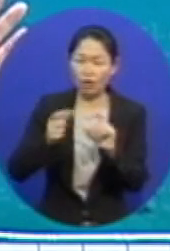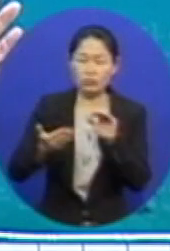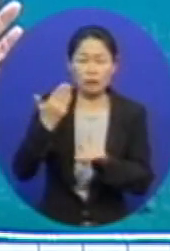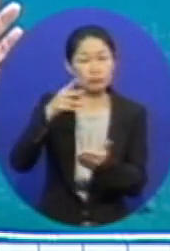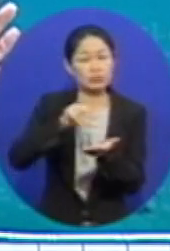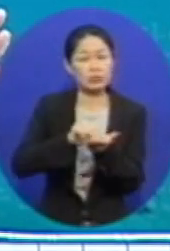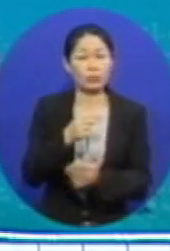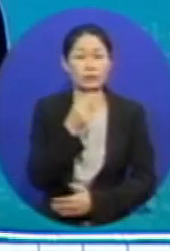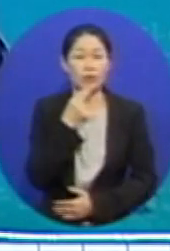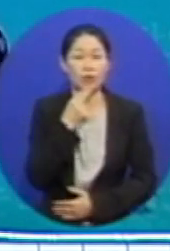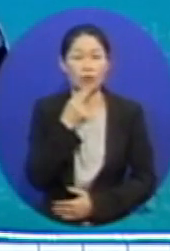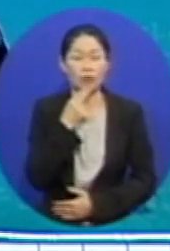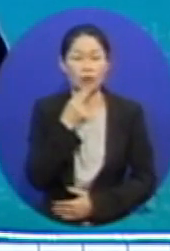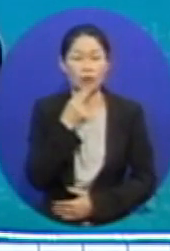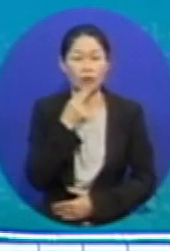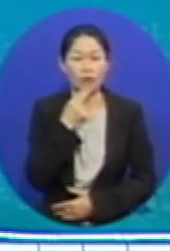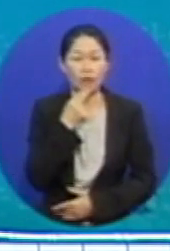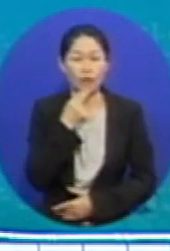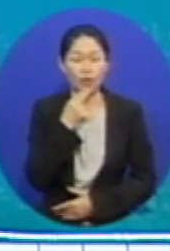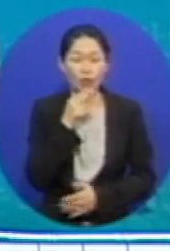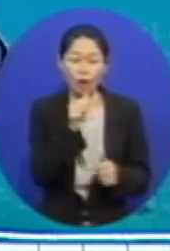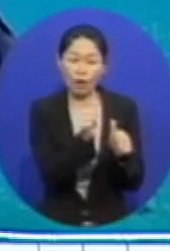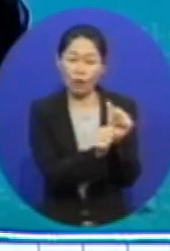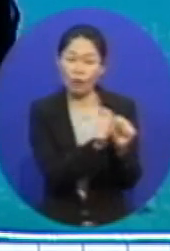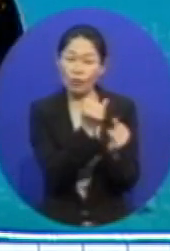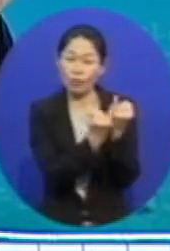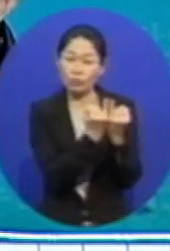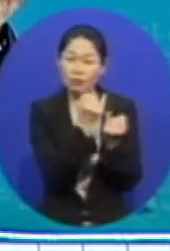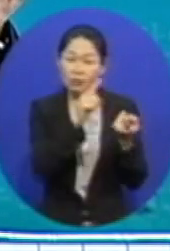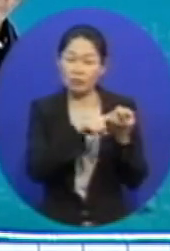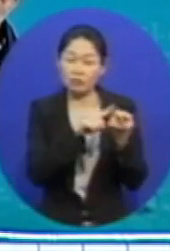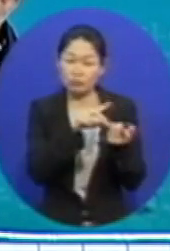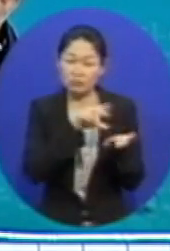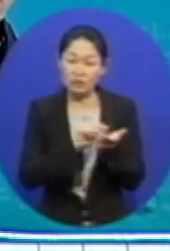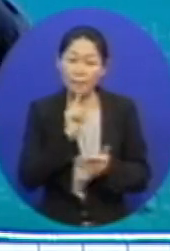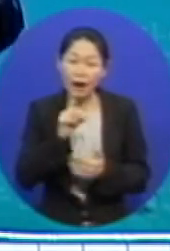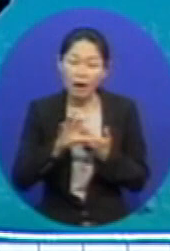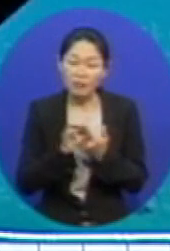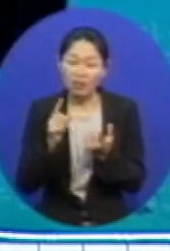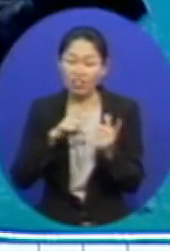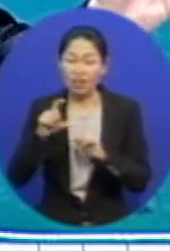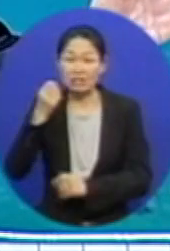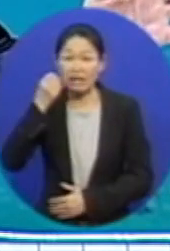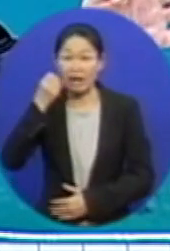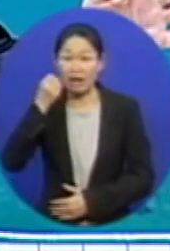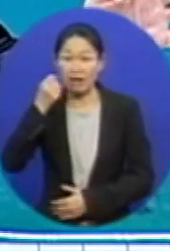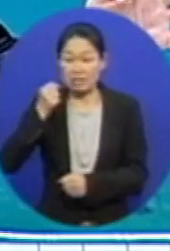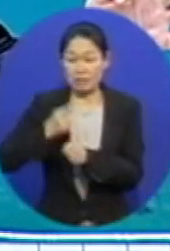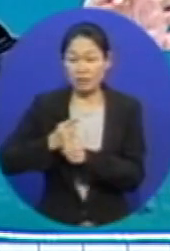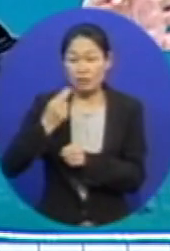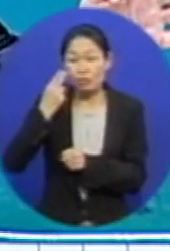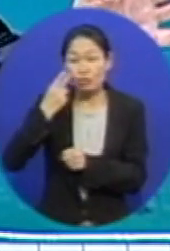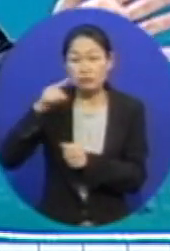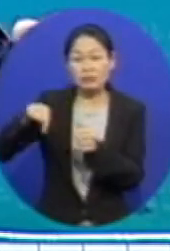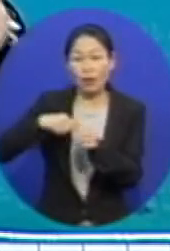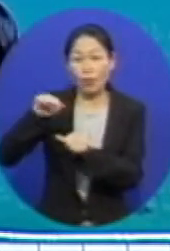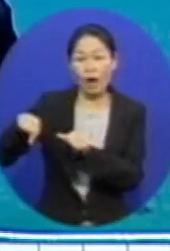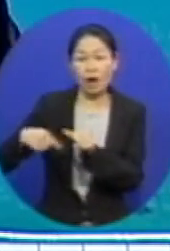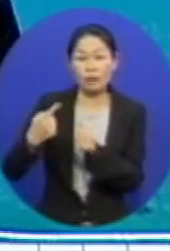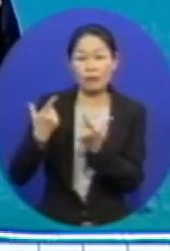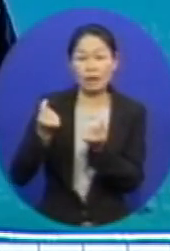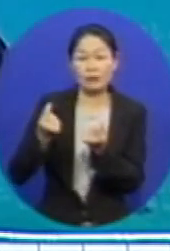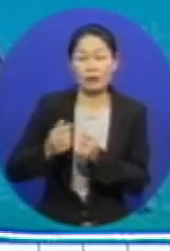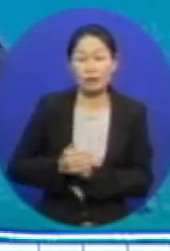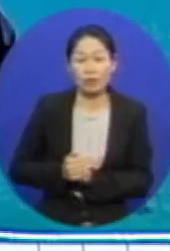안돼요 동성애에 대해서 문제를 이야기 하면 더 이상한 사람이에요 이미 미국은 그렇게 됐어요 미국은